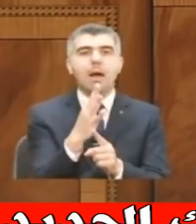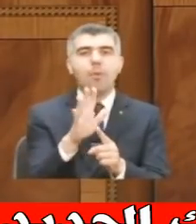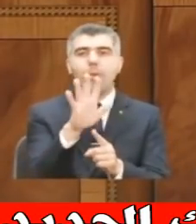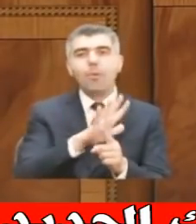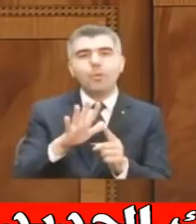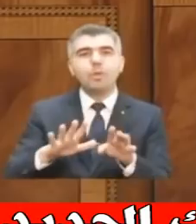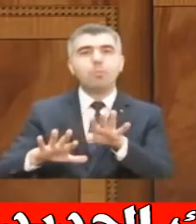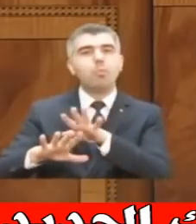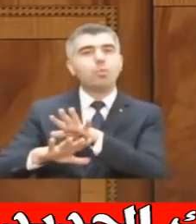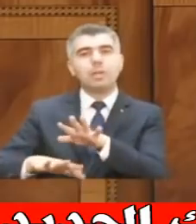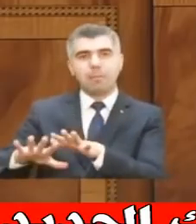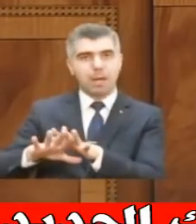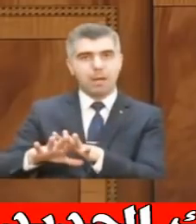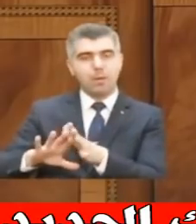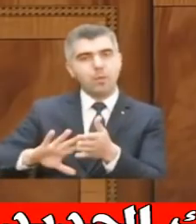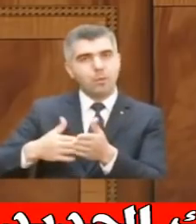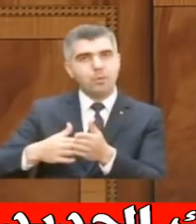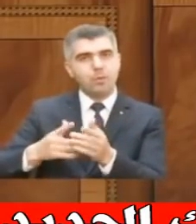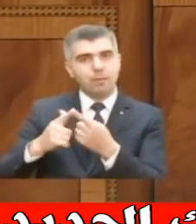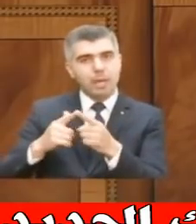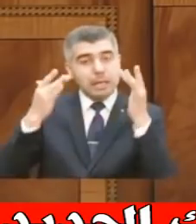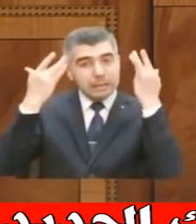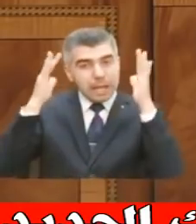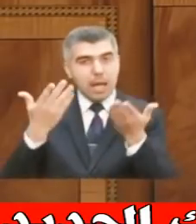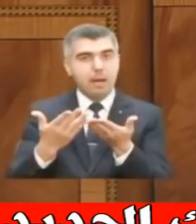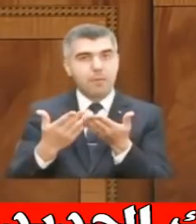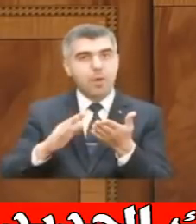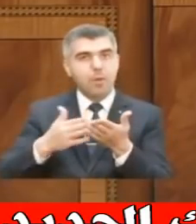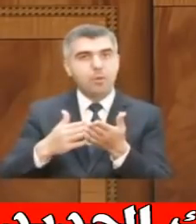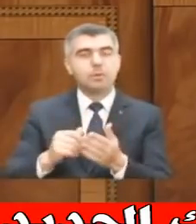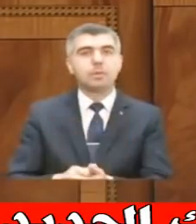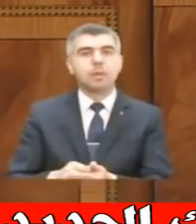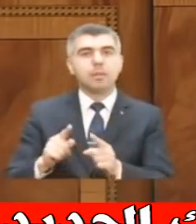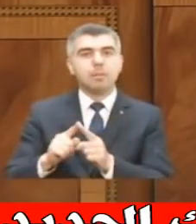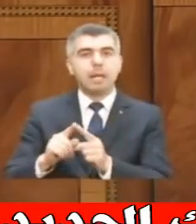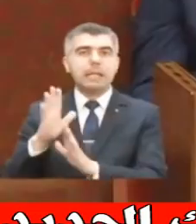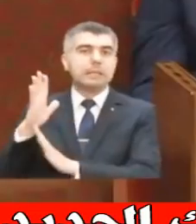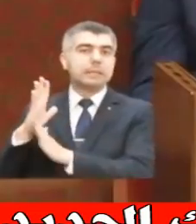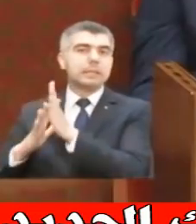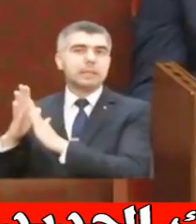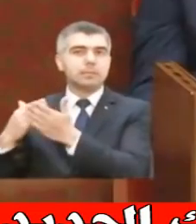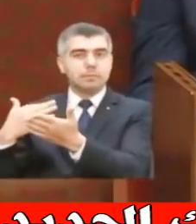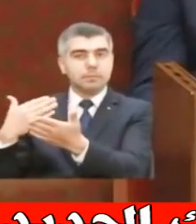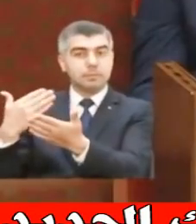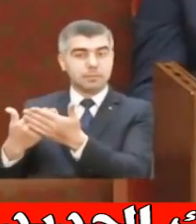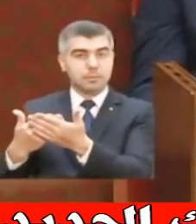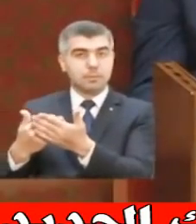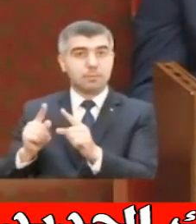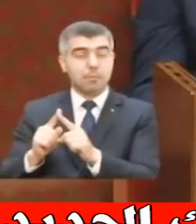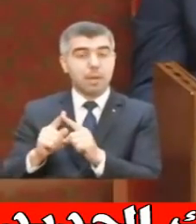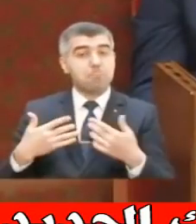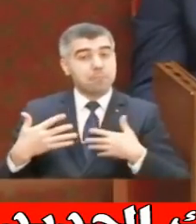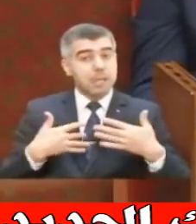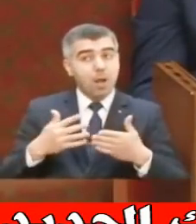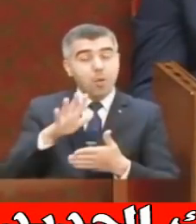المجتمع تعكس كل من ثقافته وحضارته وتاريخه، ويلعب الفن دورا مهما